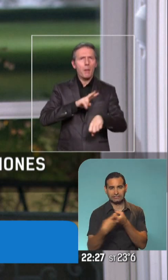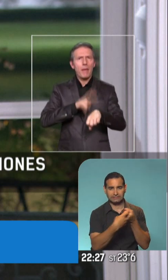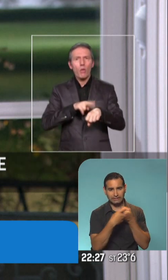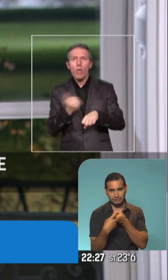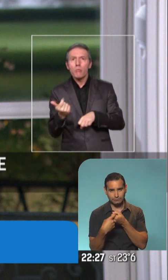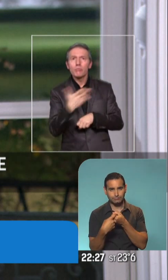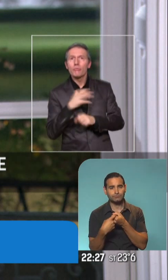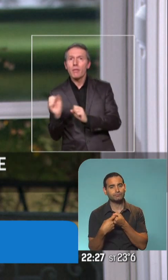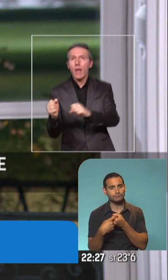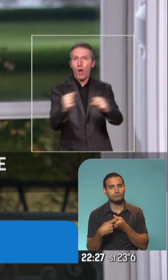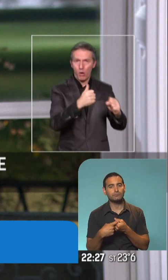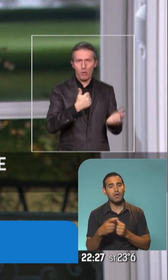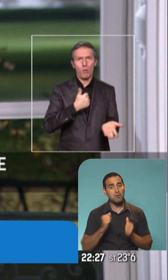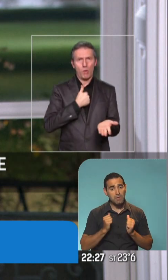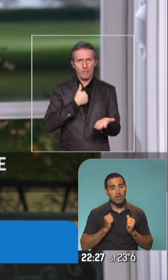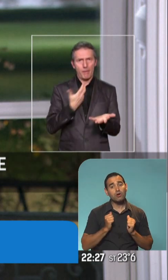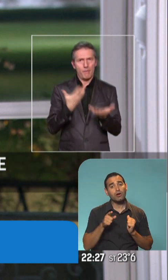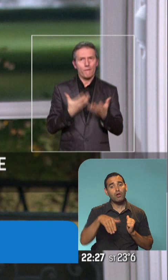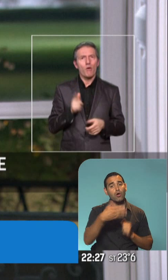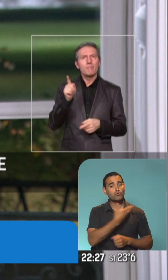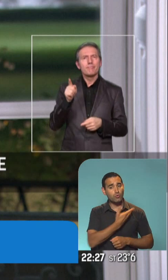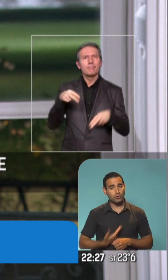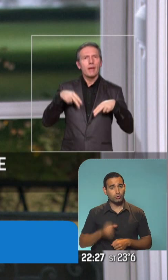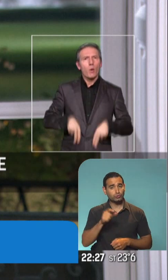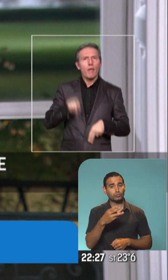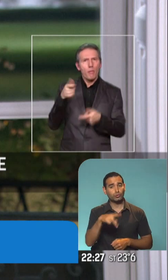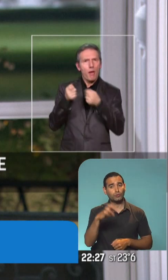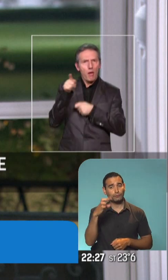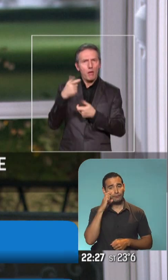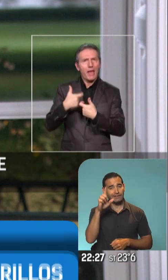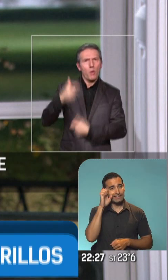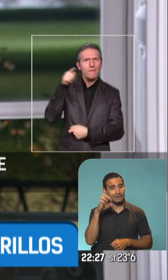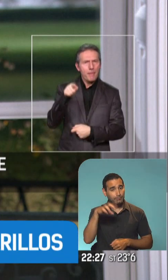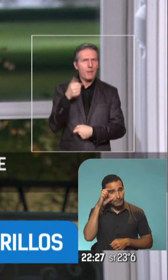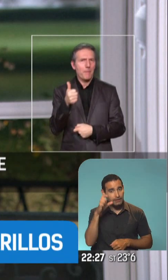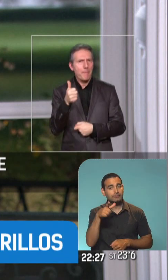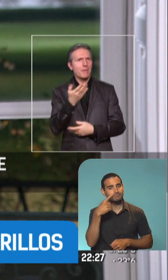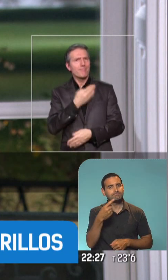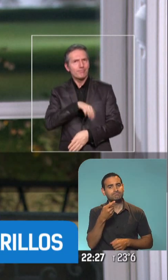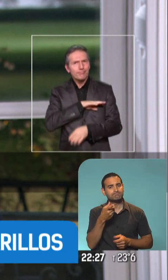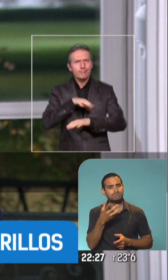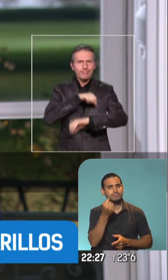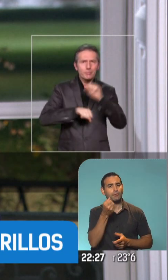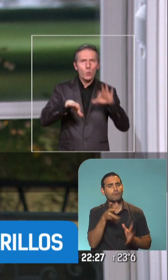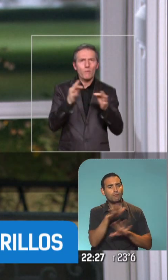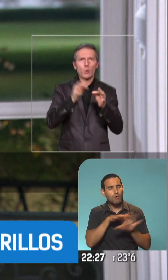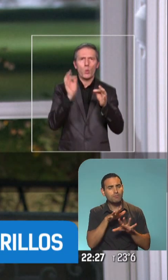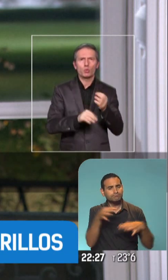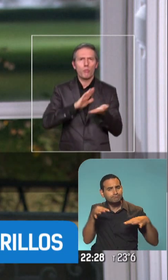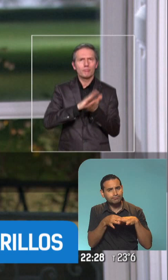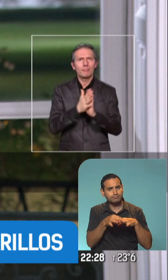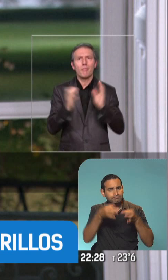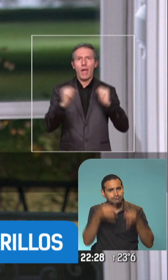veulent, j'attends du gouvernement d'Édouard Philippe qu'il trouve la voie d'un compromis